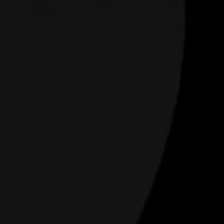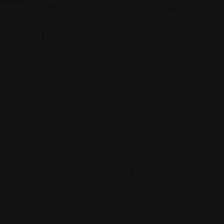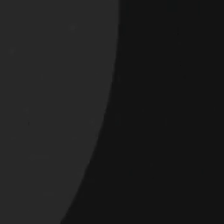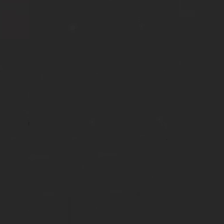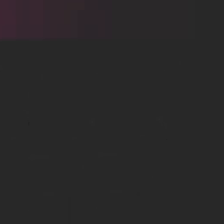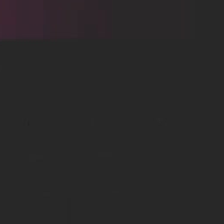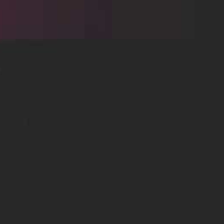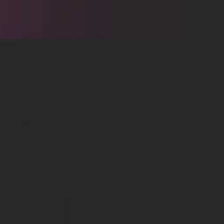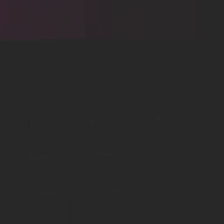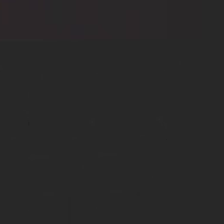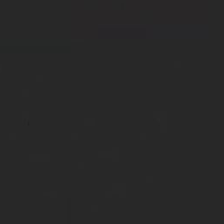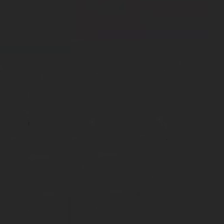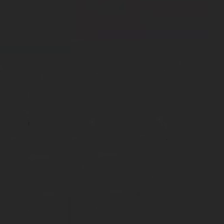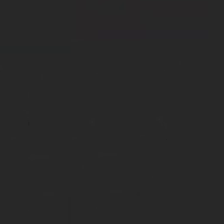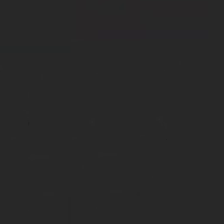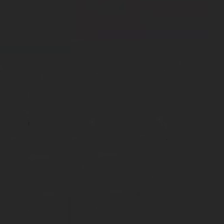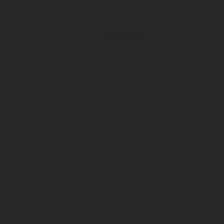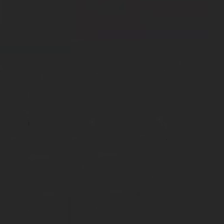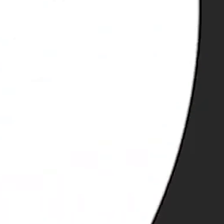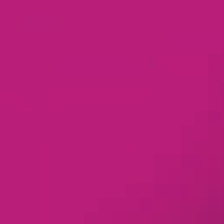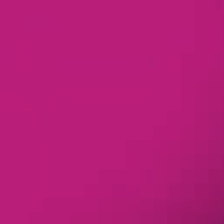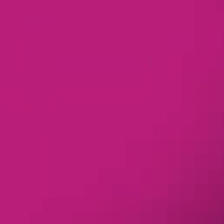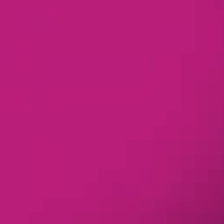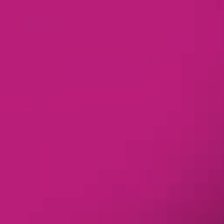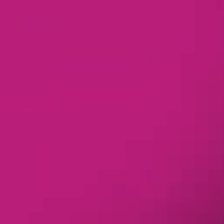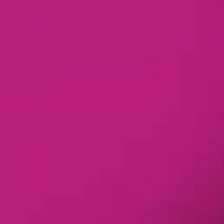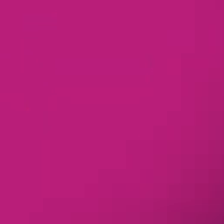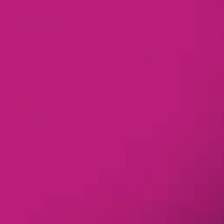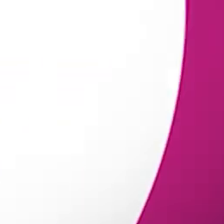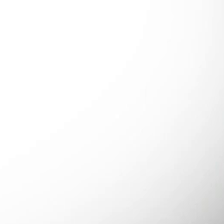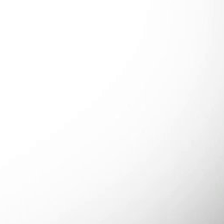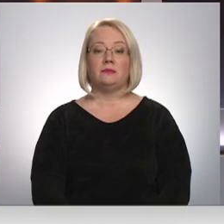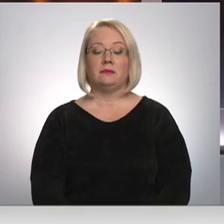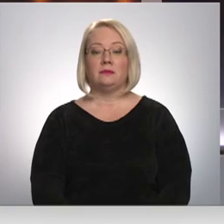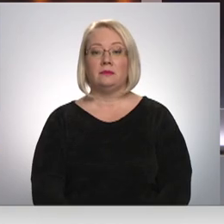Re! Viss ēters ir te!